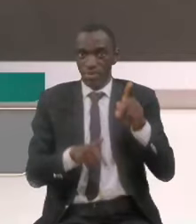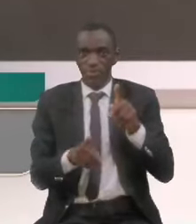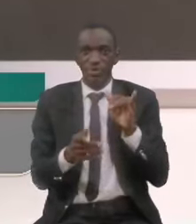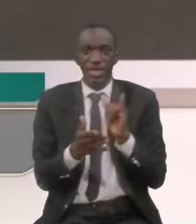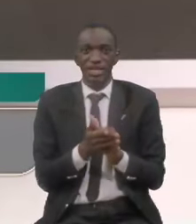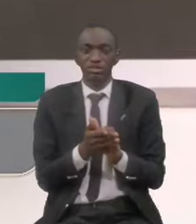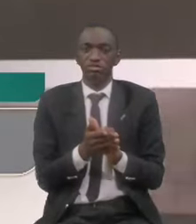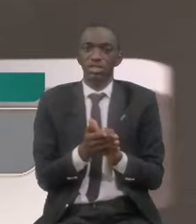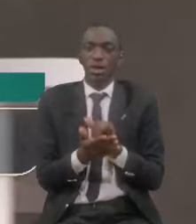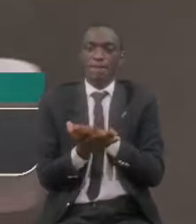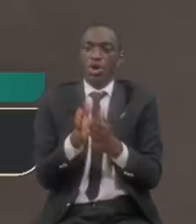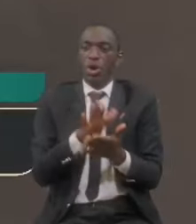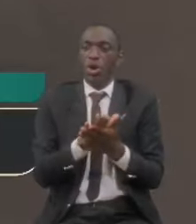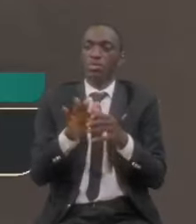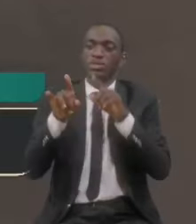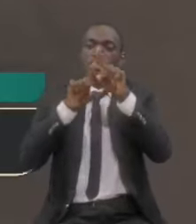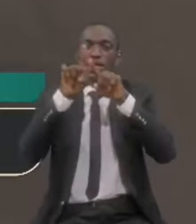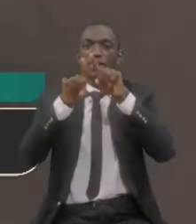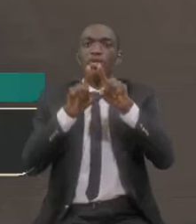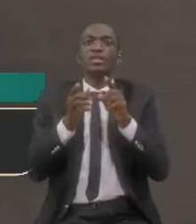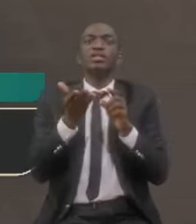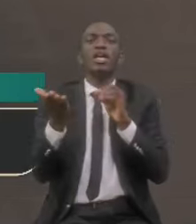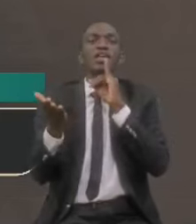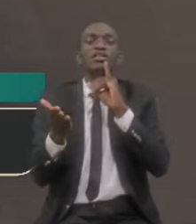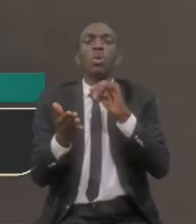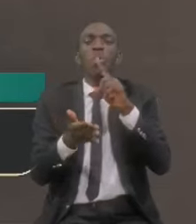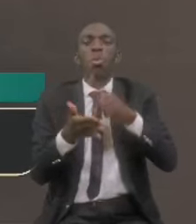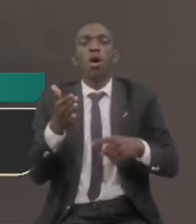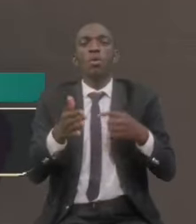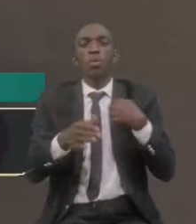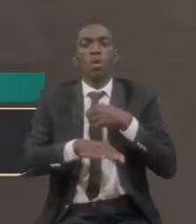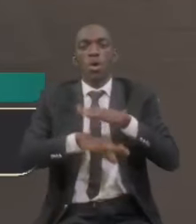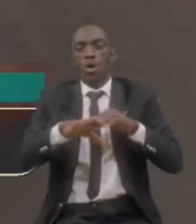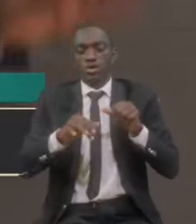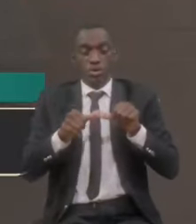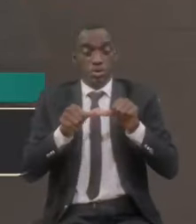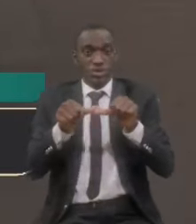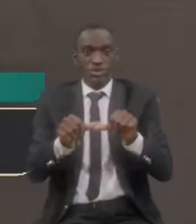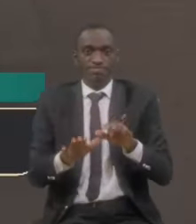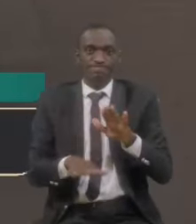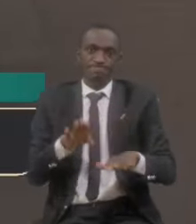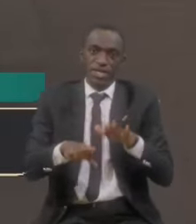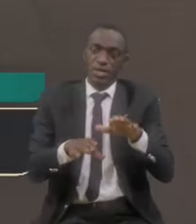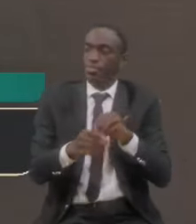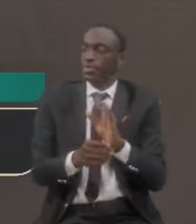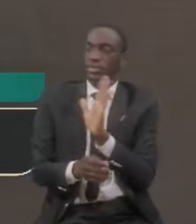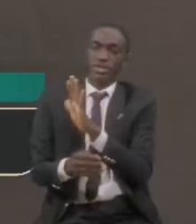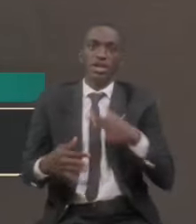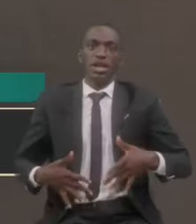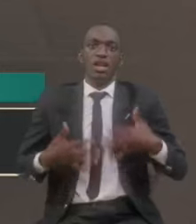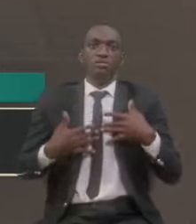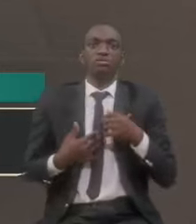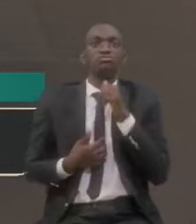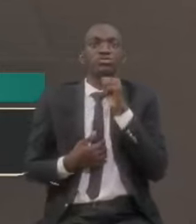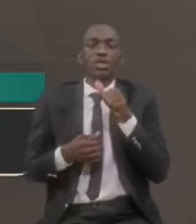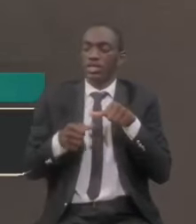qui deviennent des étoiles. Il y a ce que nous appelons un temps continuel. Il n'y reste pas. Oh,